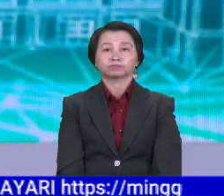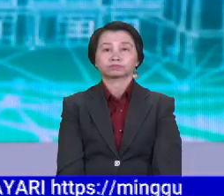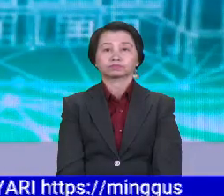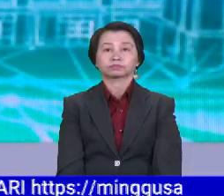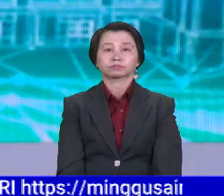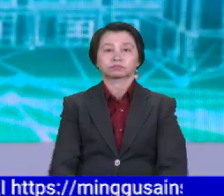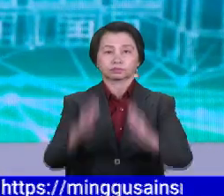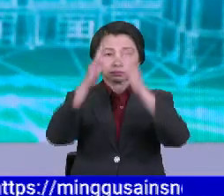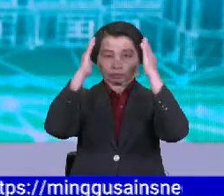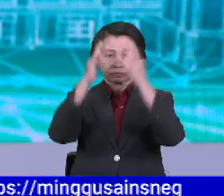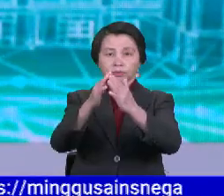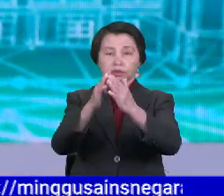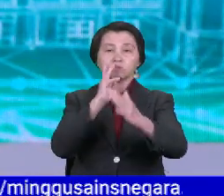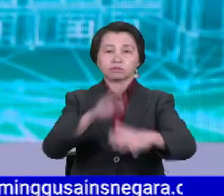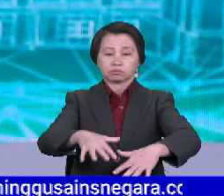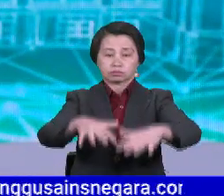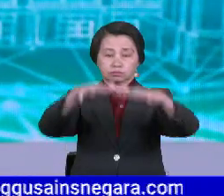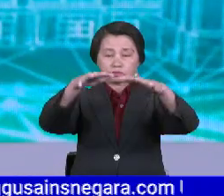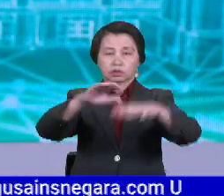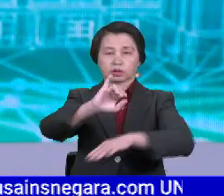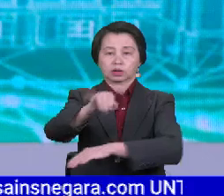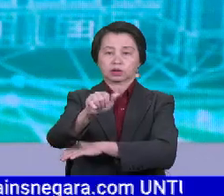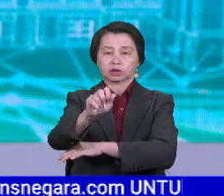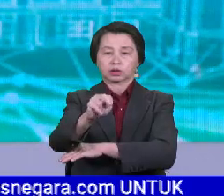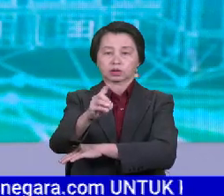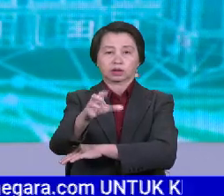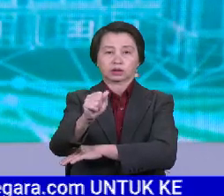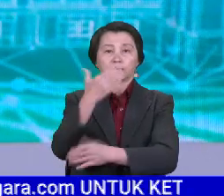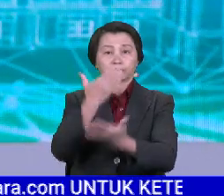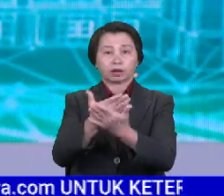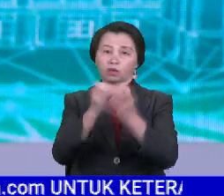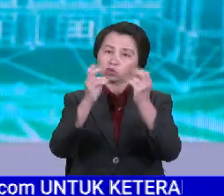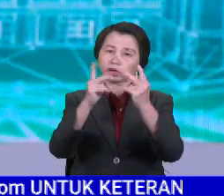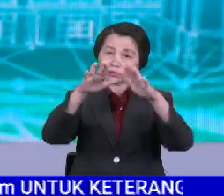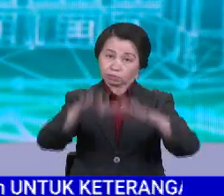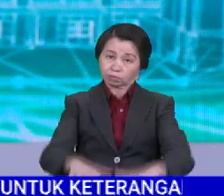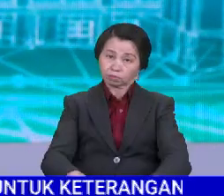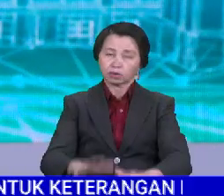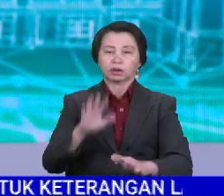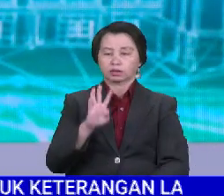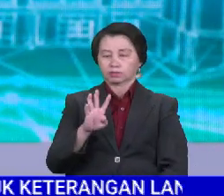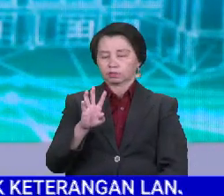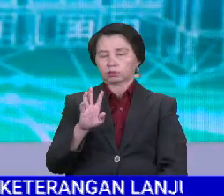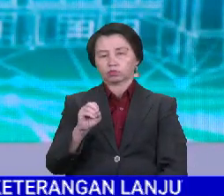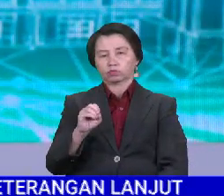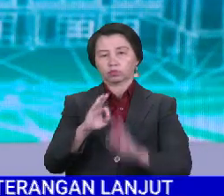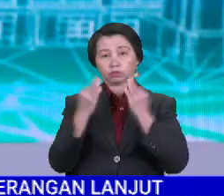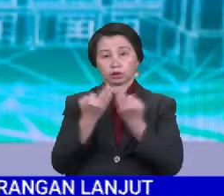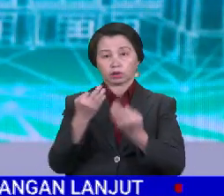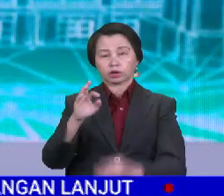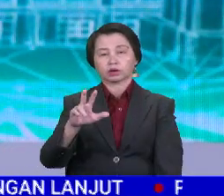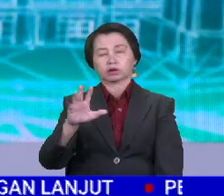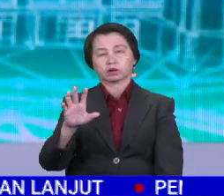Manakala di Pahang, banjir kilat yang berlaku di Janda Bay telah pulih. Kesemua 42 keluarga dari tiga kampung yang